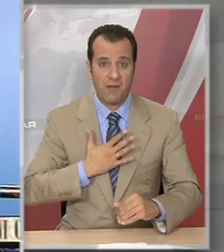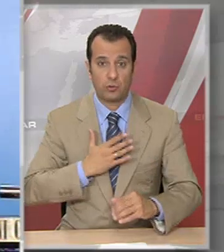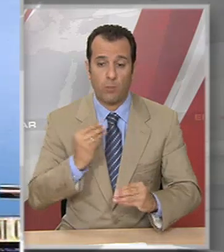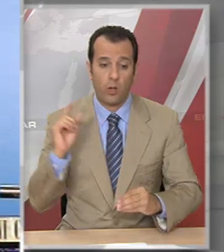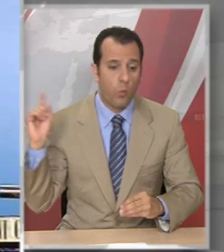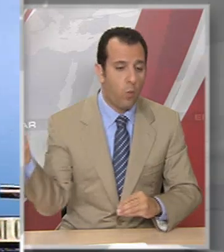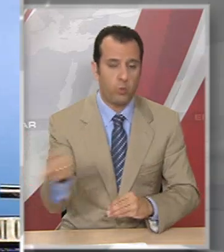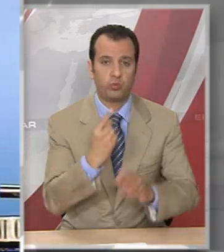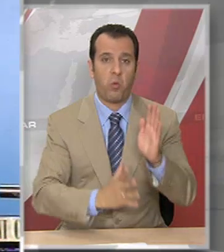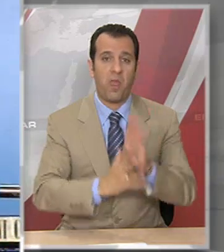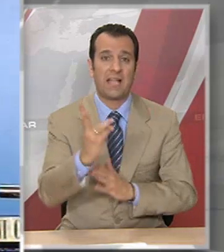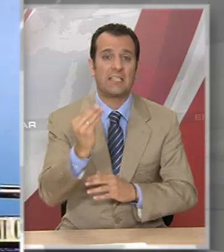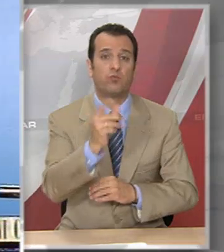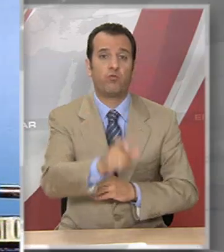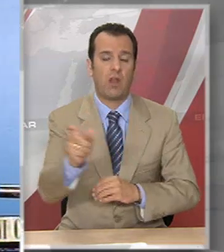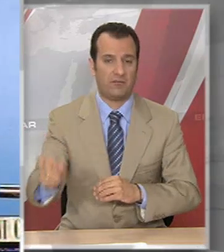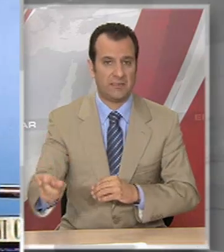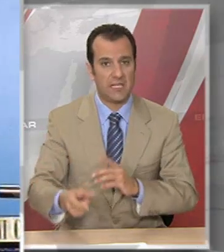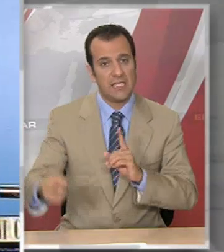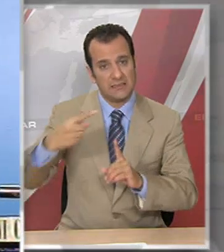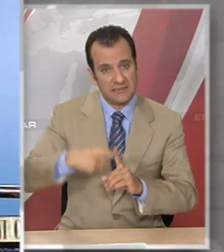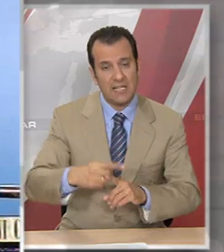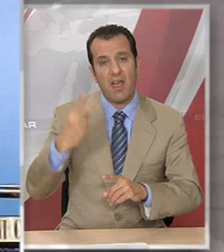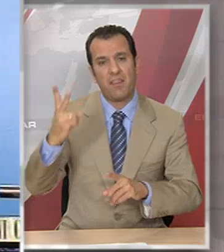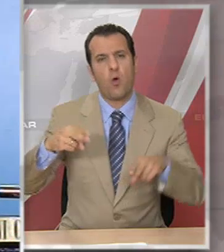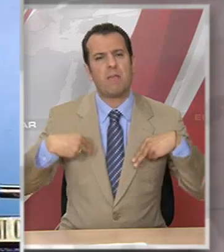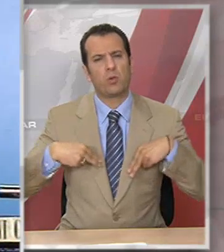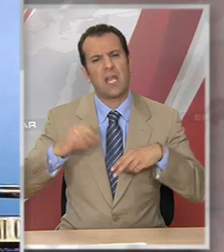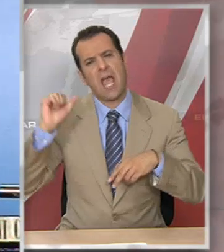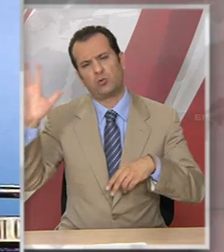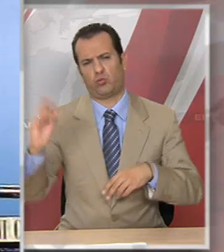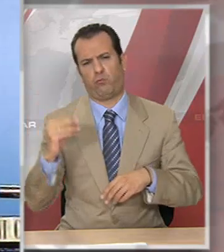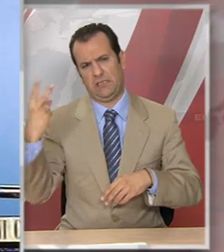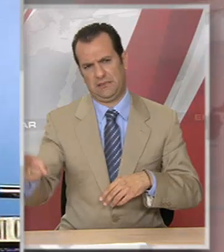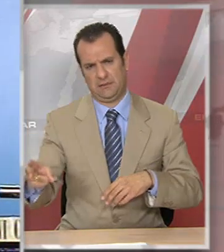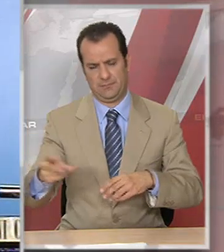βουλευτές, όπως επίσης και τους δύο εξωκοινοβουλευτικούς υπουργούς.